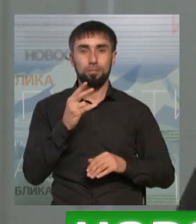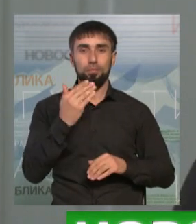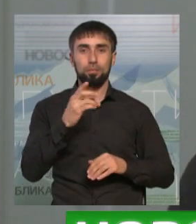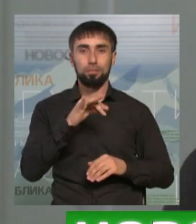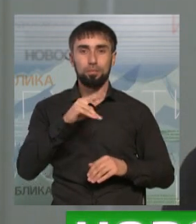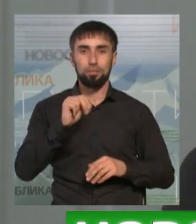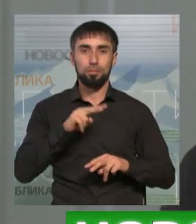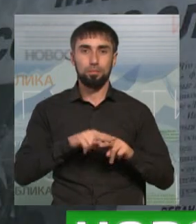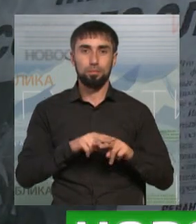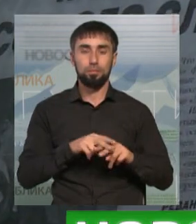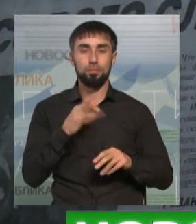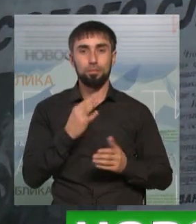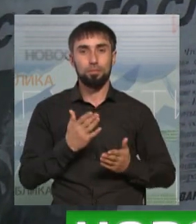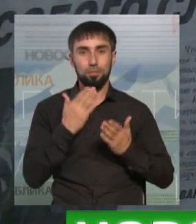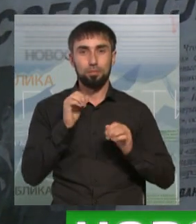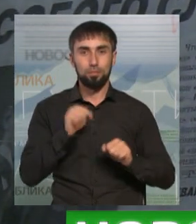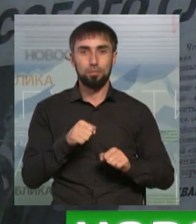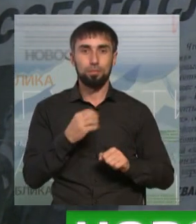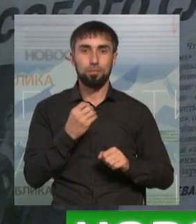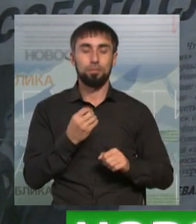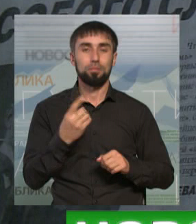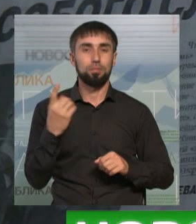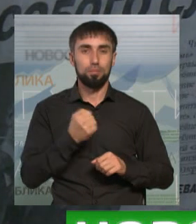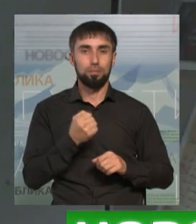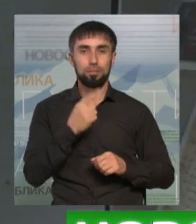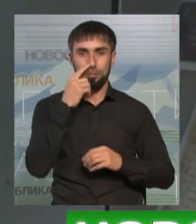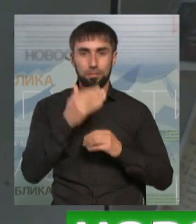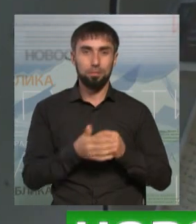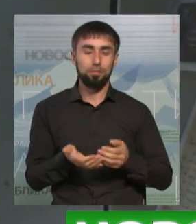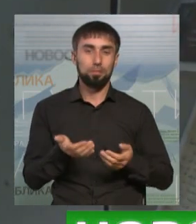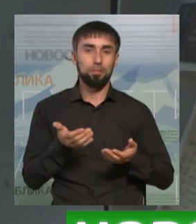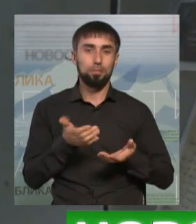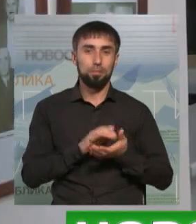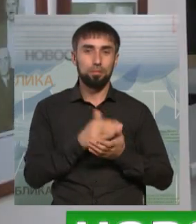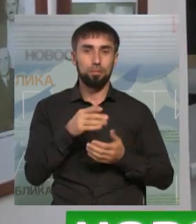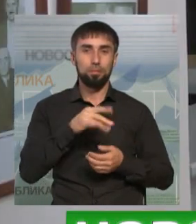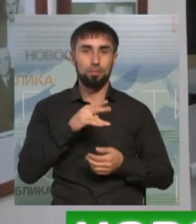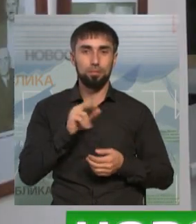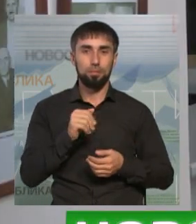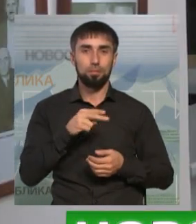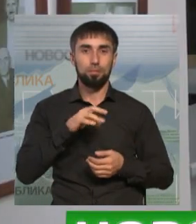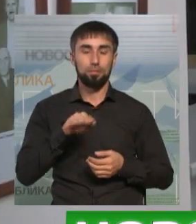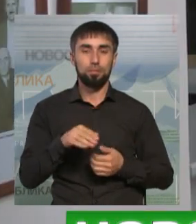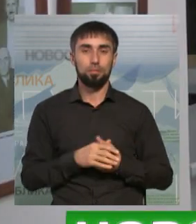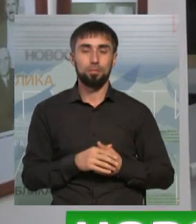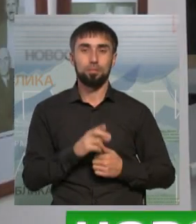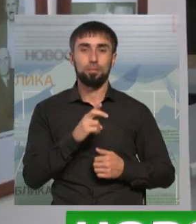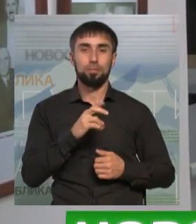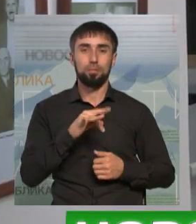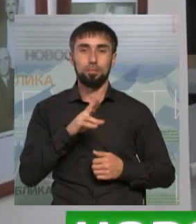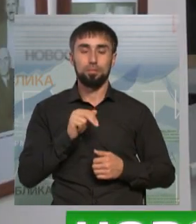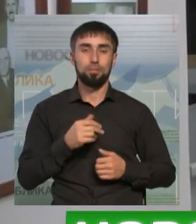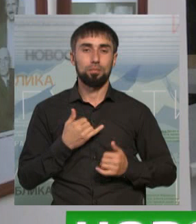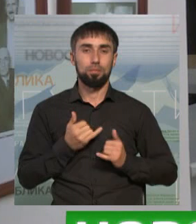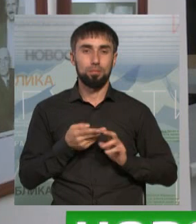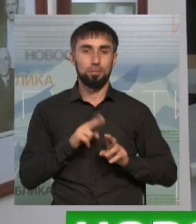Национальной библиотеки. Ну а читатели могут еще в течение недели поближе познакомиться с лирикой поэта. В библиотеке у нас проходит выставка,